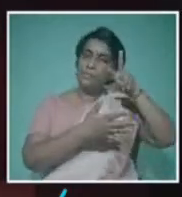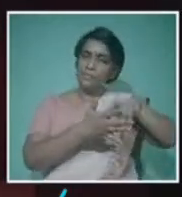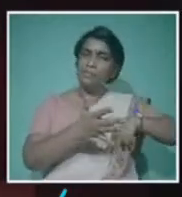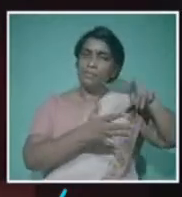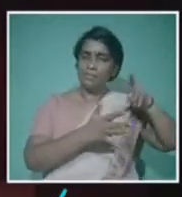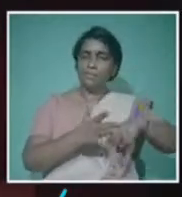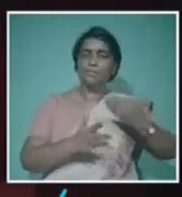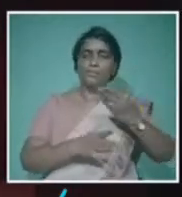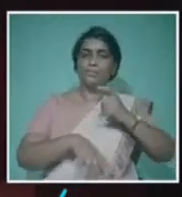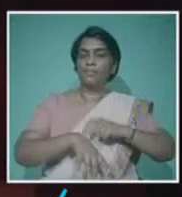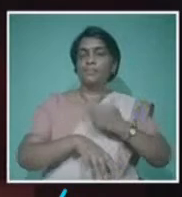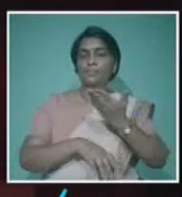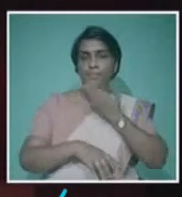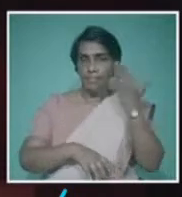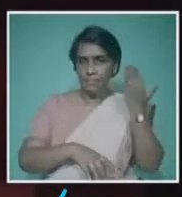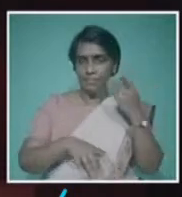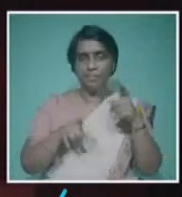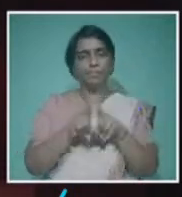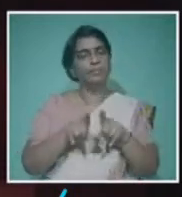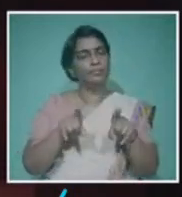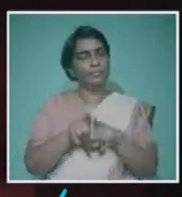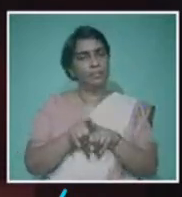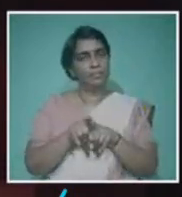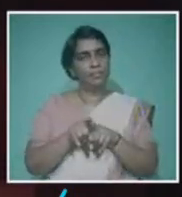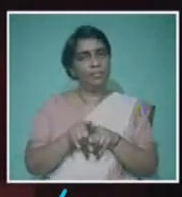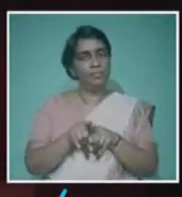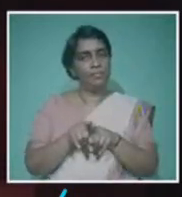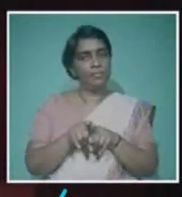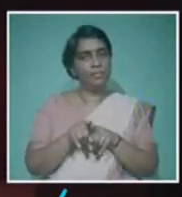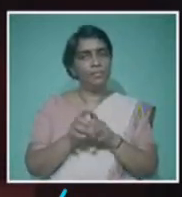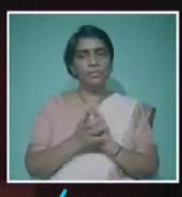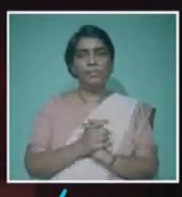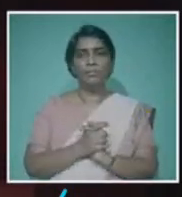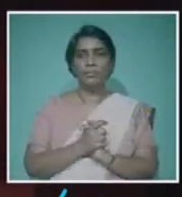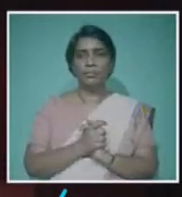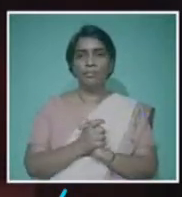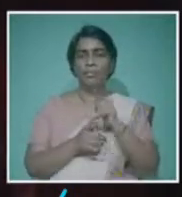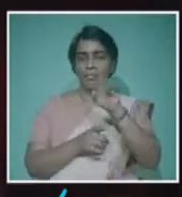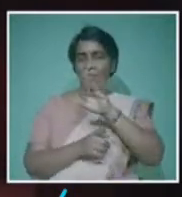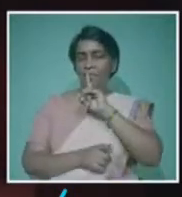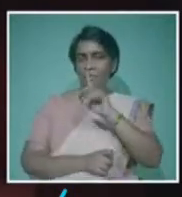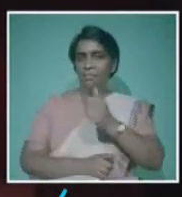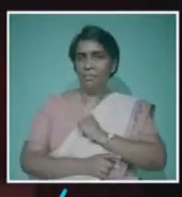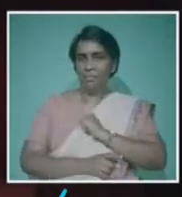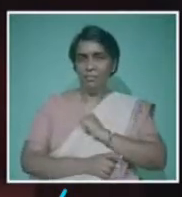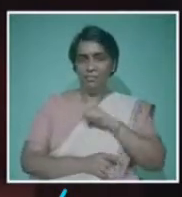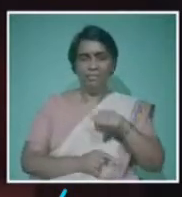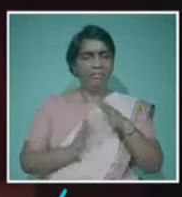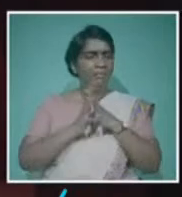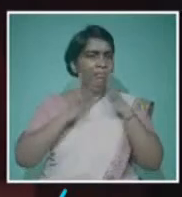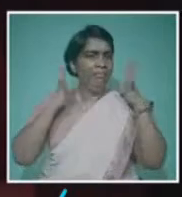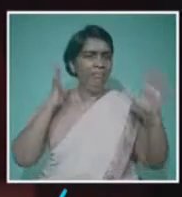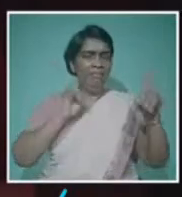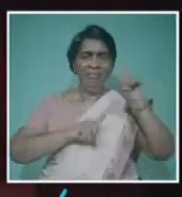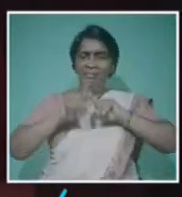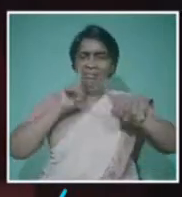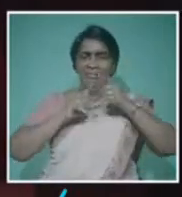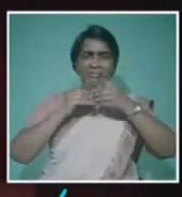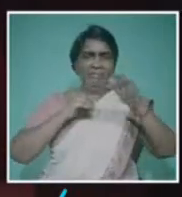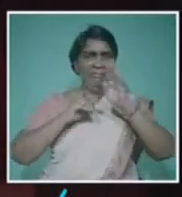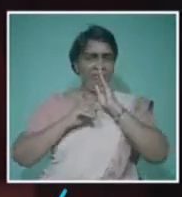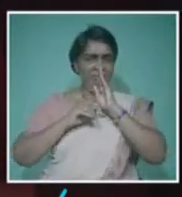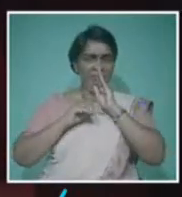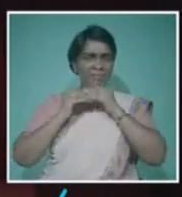කරන්නට අවස්ථාව ලැබෙනවා. ඒ වගේම දැන් අපේ ඔබතුමාට කියන්න කැමතියි දැන් ලොකුවට කතිකාවතකුත් යනවානේ